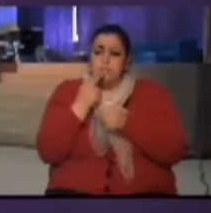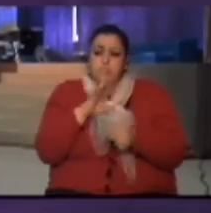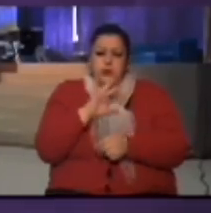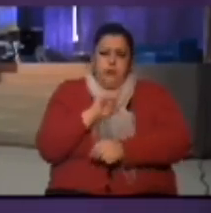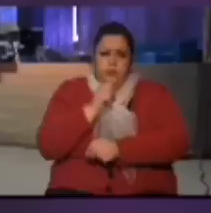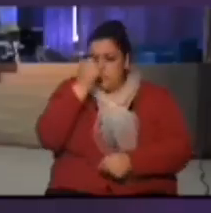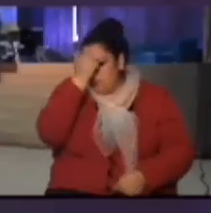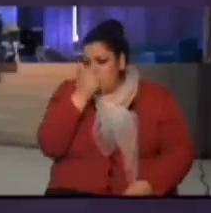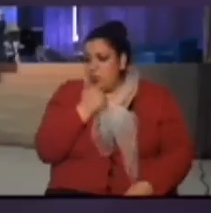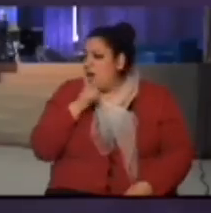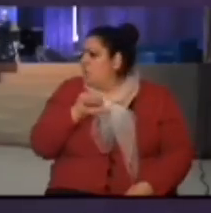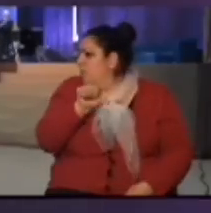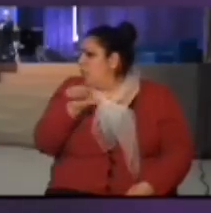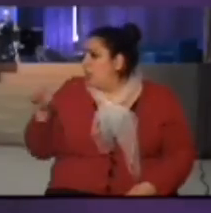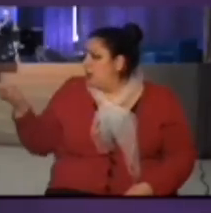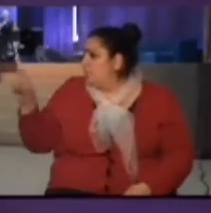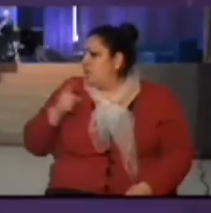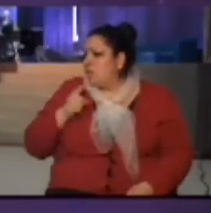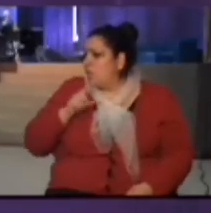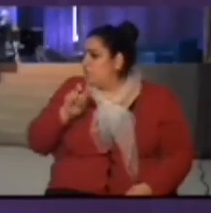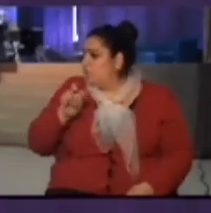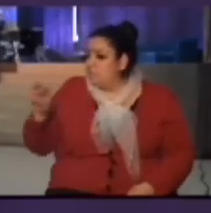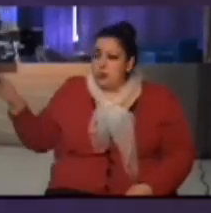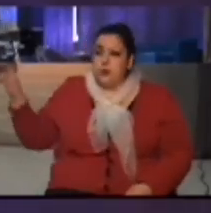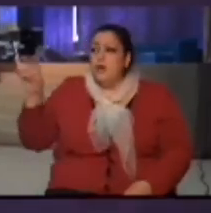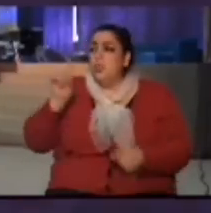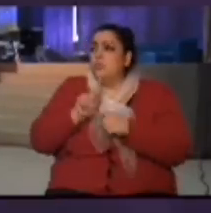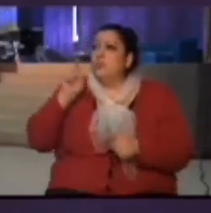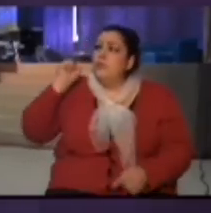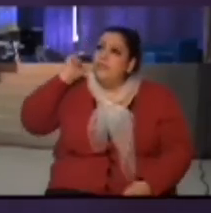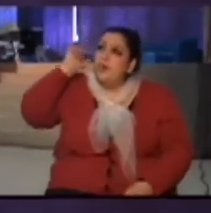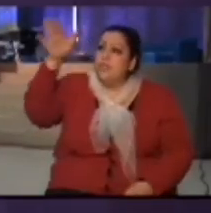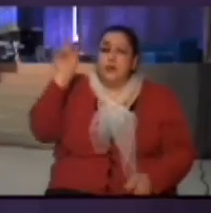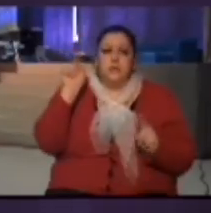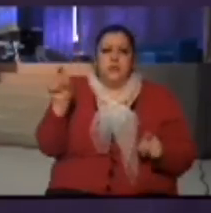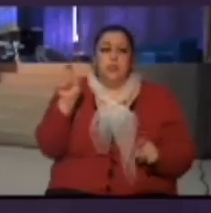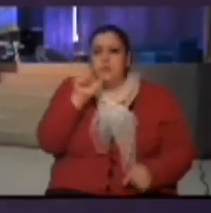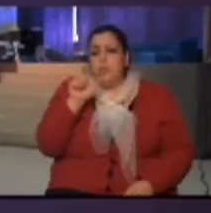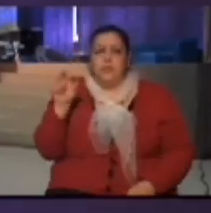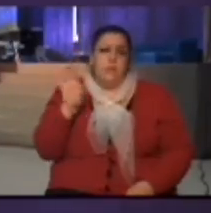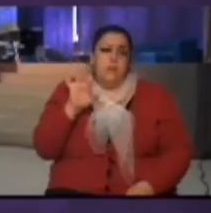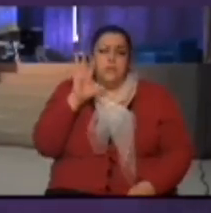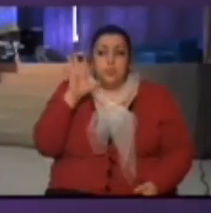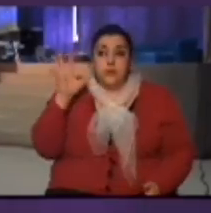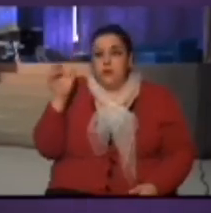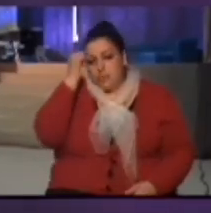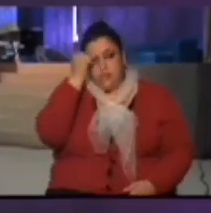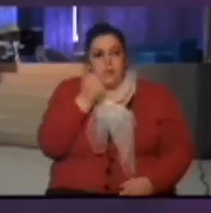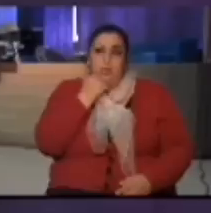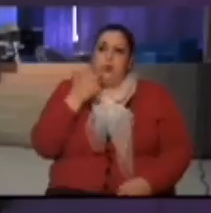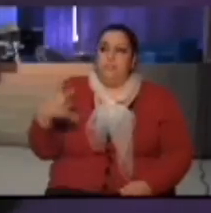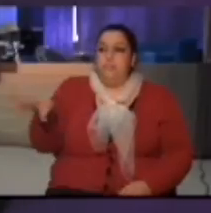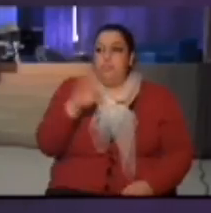եմ այս առաջին շարքում գտնվող բոլոր ծառայողների եւ վերջում գտնված յուրաքանչյուր մարդու համար, այնքան շնորհակալ եմ,